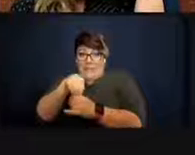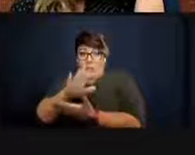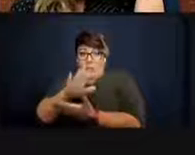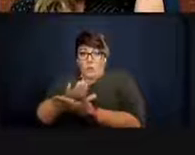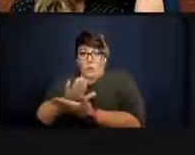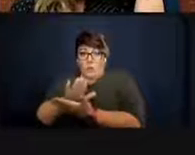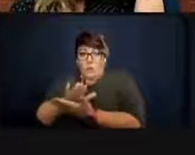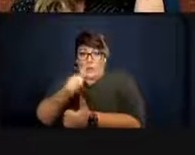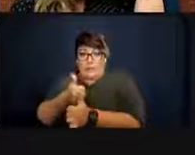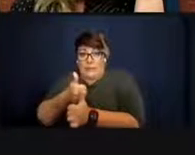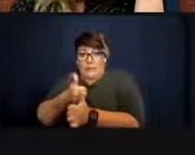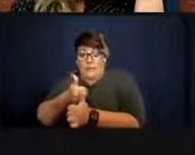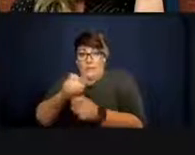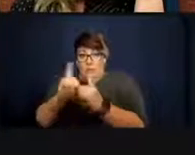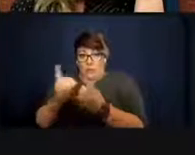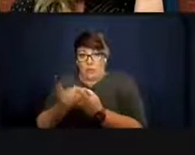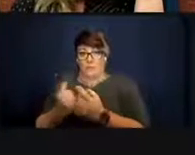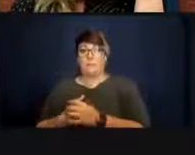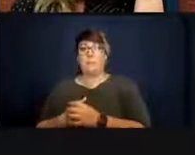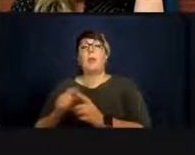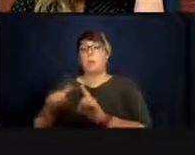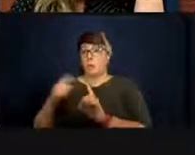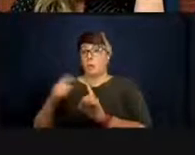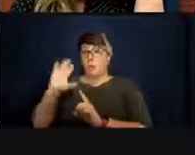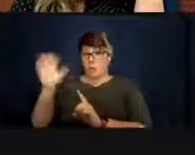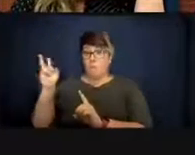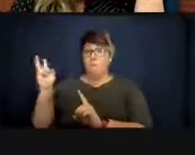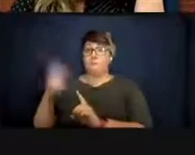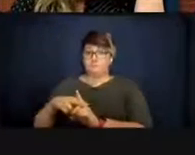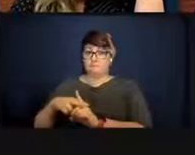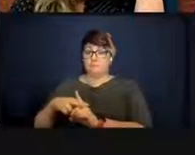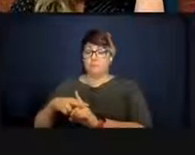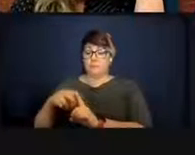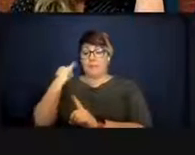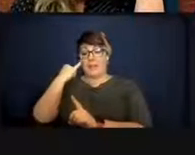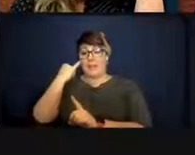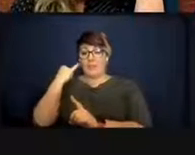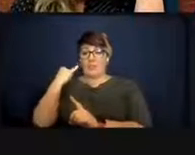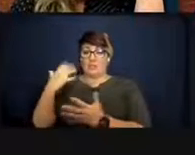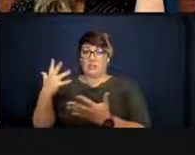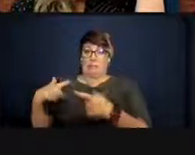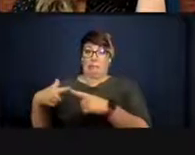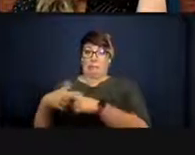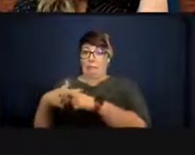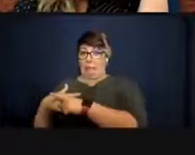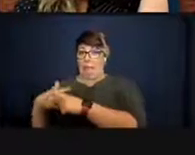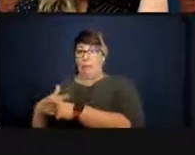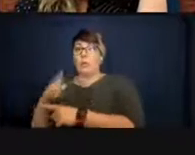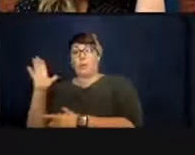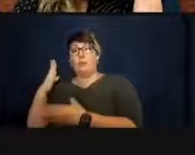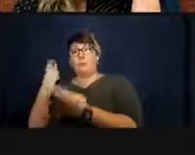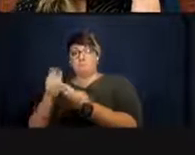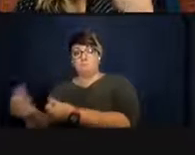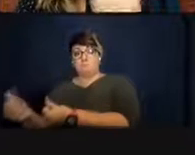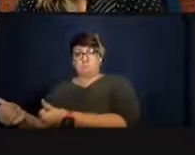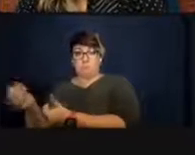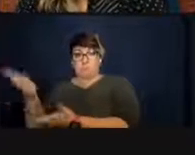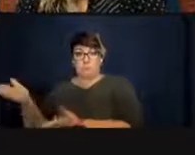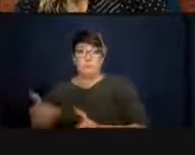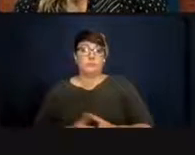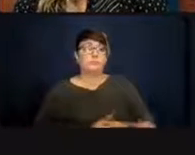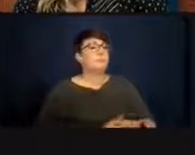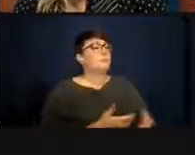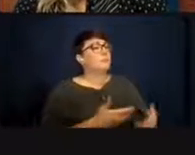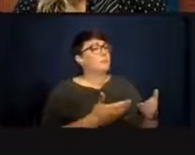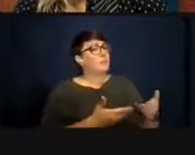طبعا الخلل الذي سيحدث نحن سنقوم بالتطبيق في مطارق أخرى، وإذا كان هناك بعض المشاكل سنعلمكم بها.